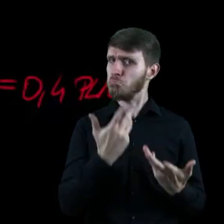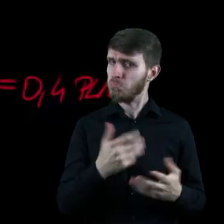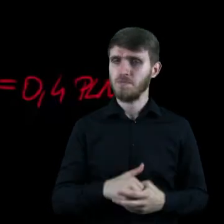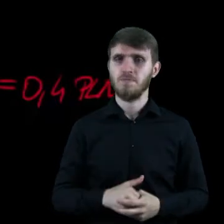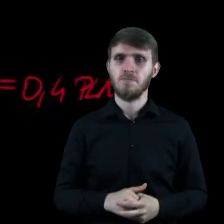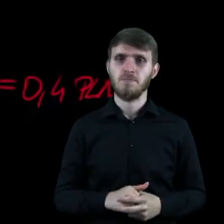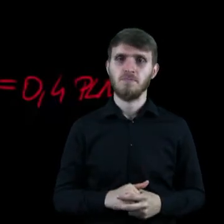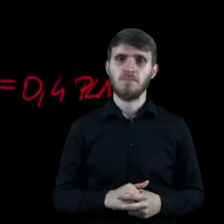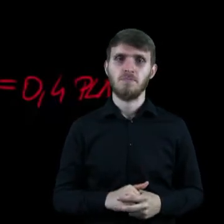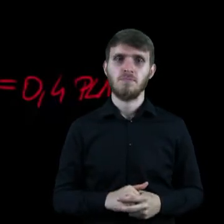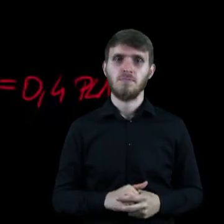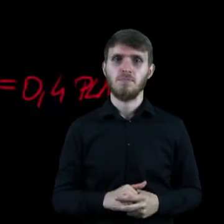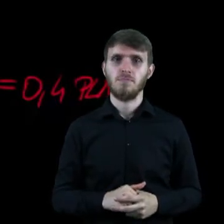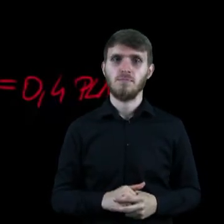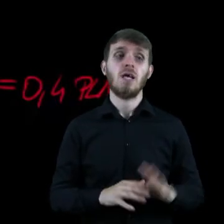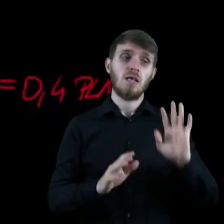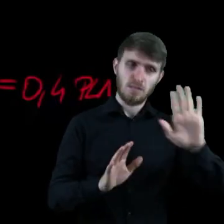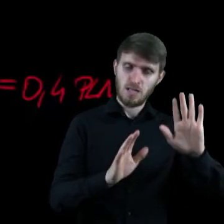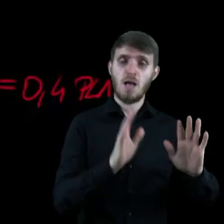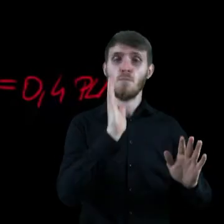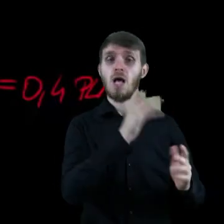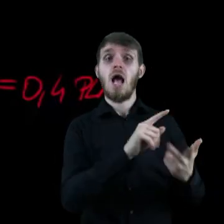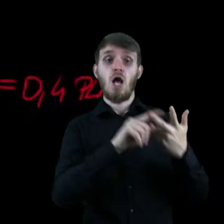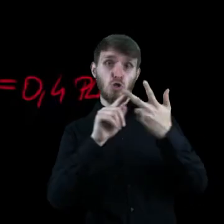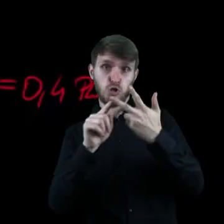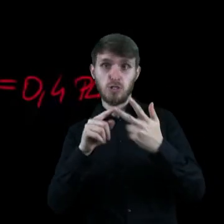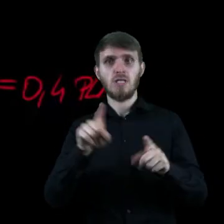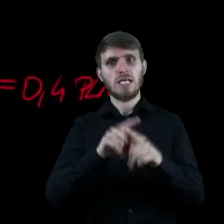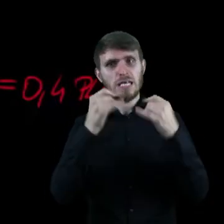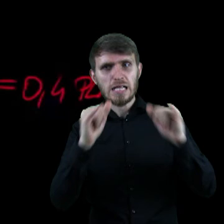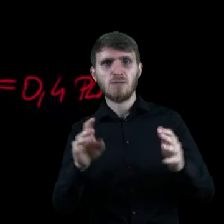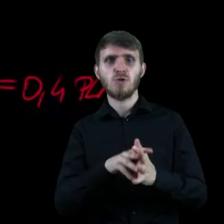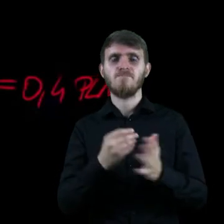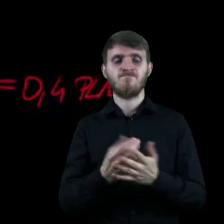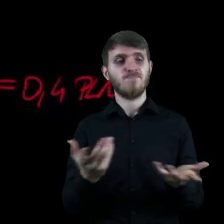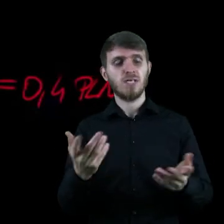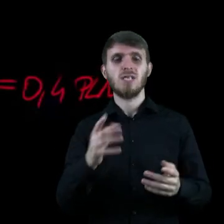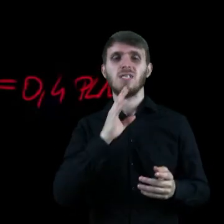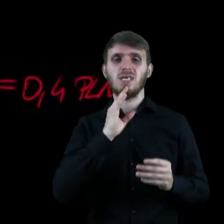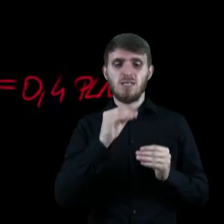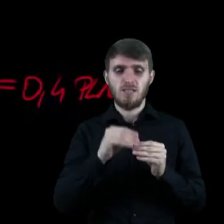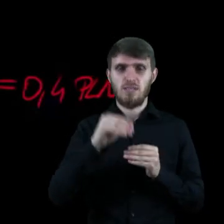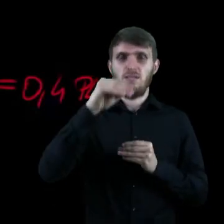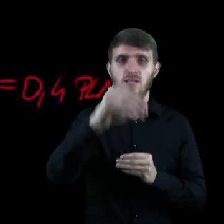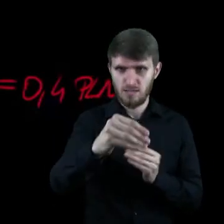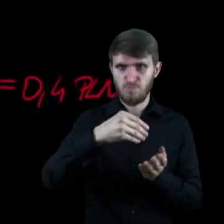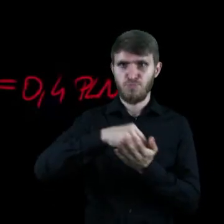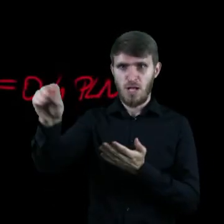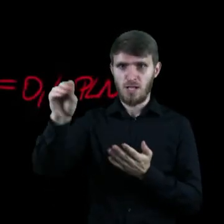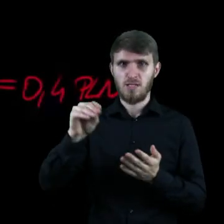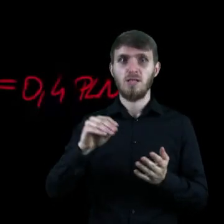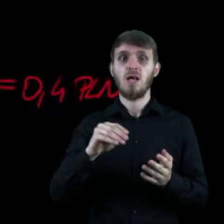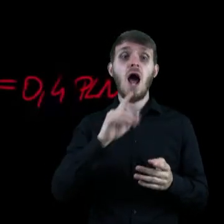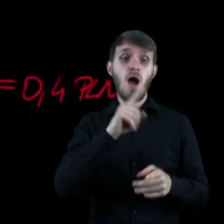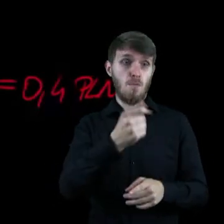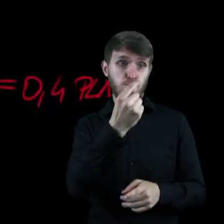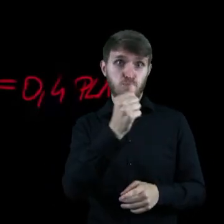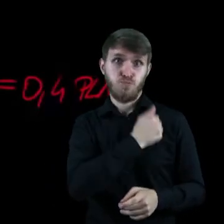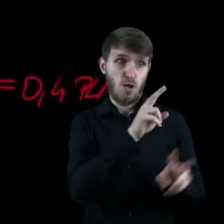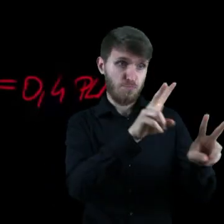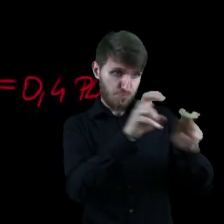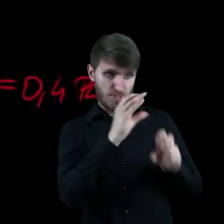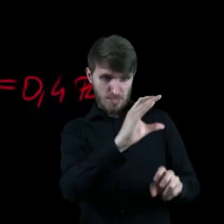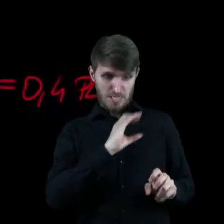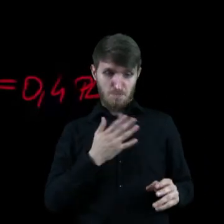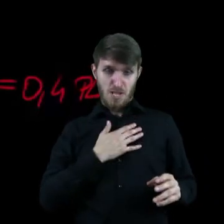kartą kredytowej tylko dla przedsiębiorstw. Jeszcze inna metoda jest, czy jeszcze inną metodą zbierania kapitału jest